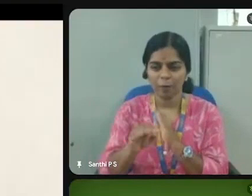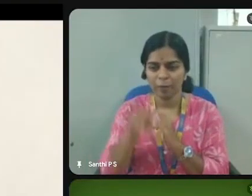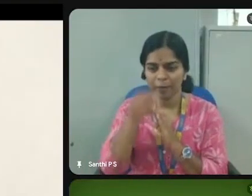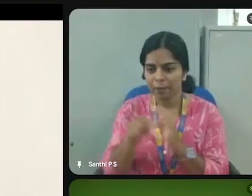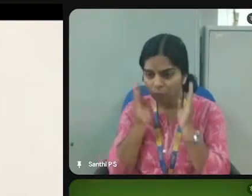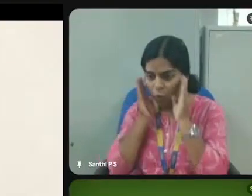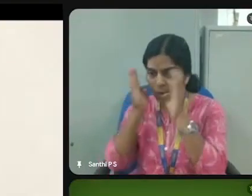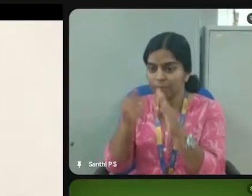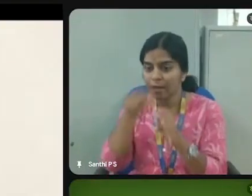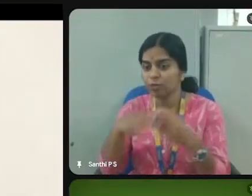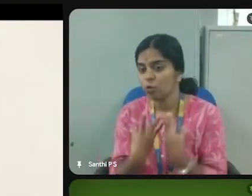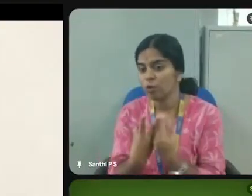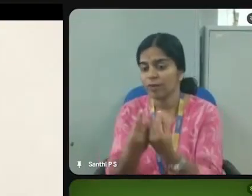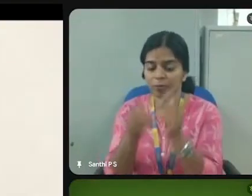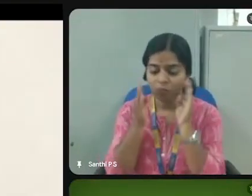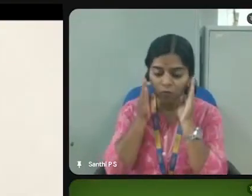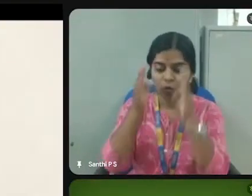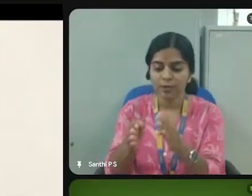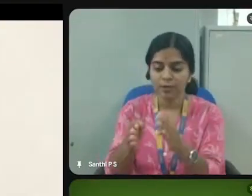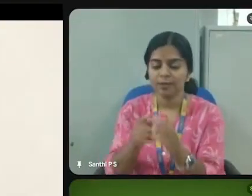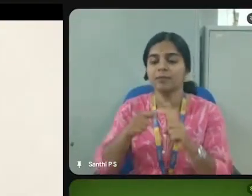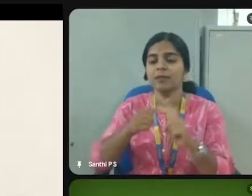ഫോക്കസ് ചെയ്യുന്നുണ്ട് നമ്മുടെ ഇന്റർവെൻഷൻ പ്ലാൻ ചെയ്യുമ്പോൾ.